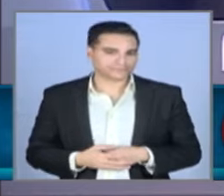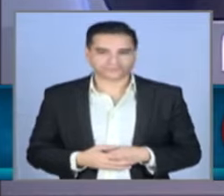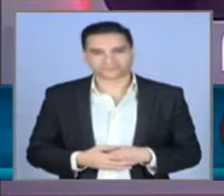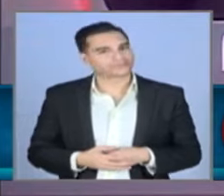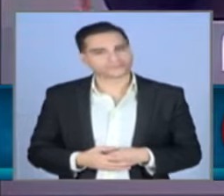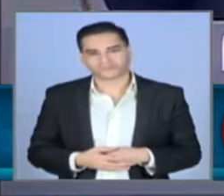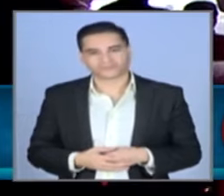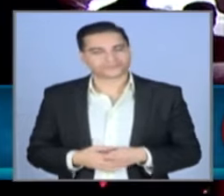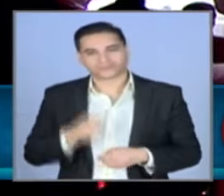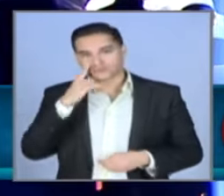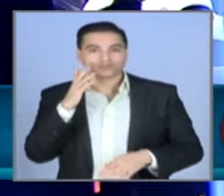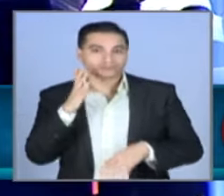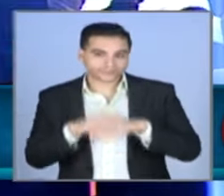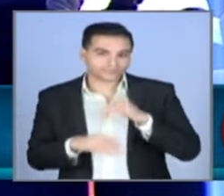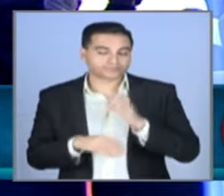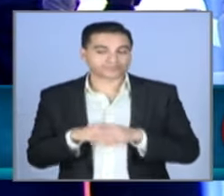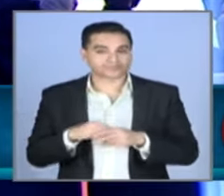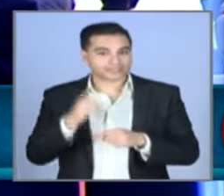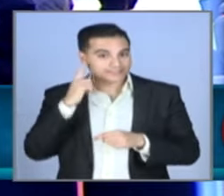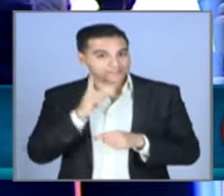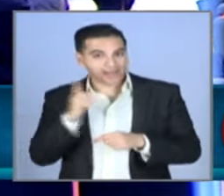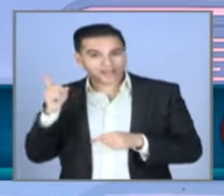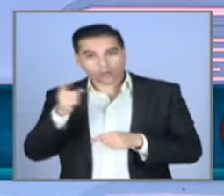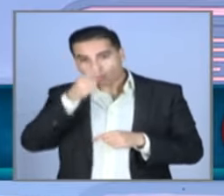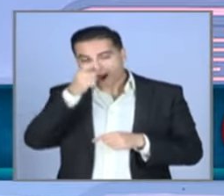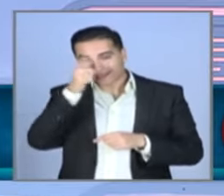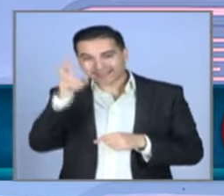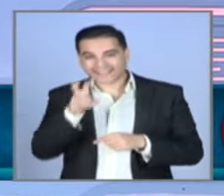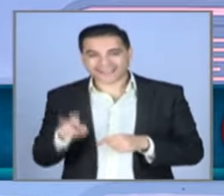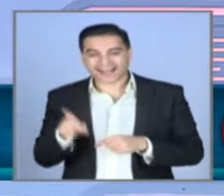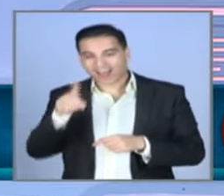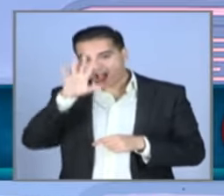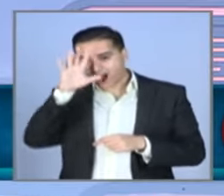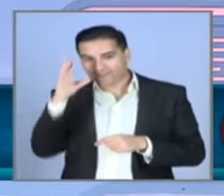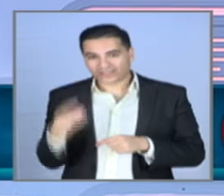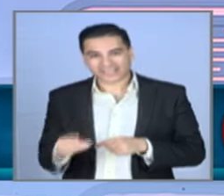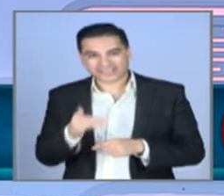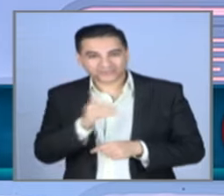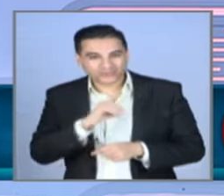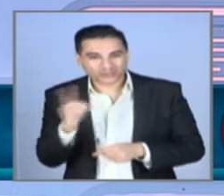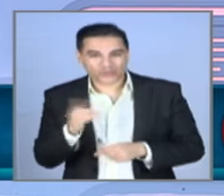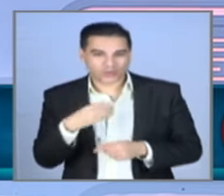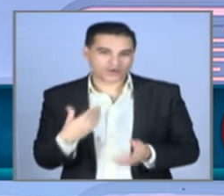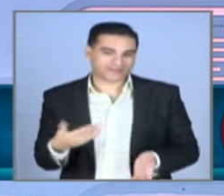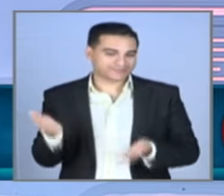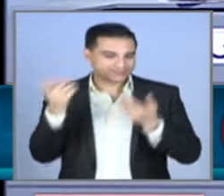خاطئة، عشان سمعت ورد النيل. النيل هو النيل في الغرب.